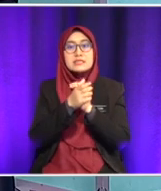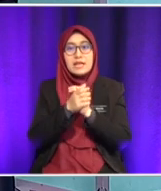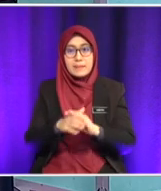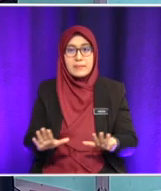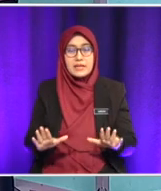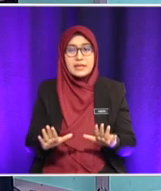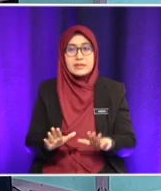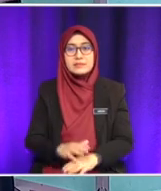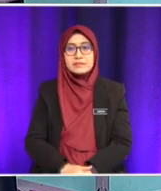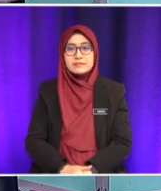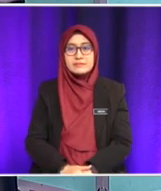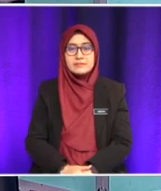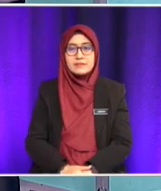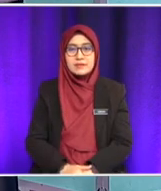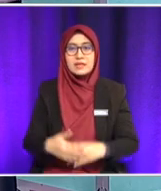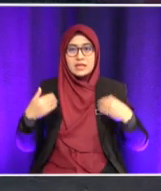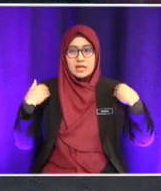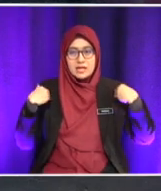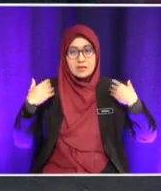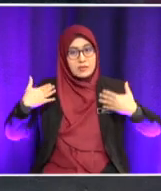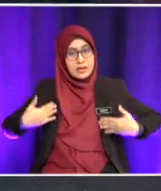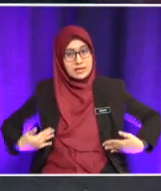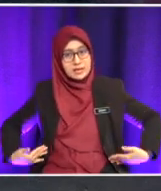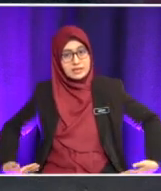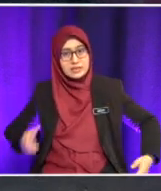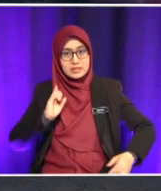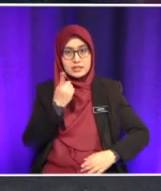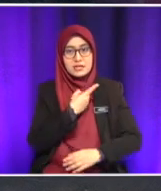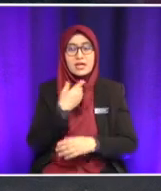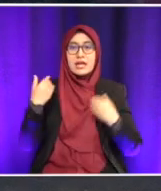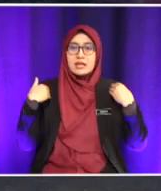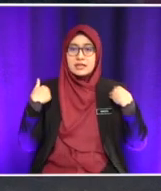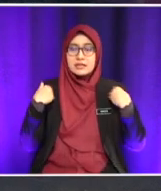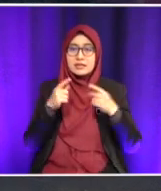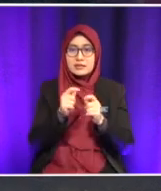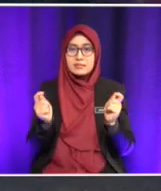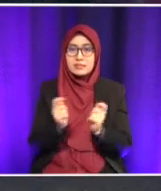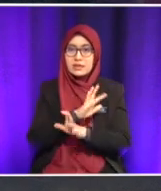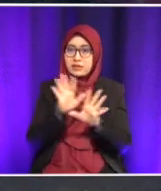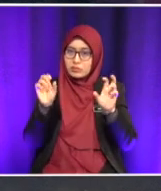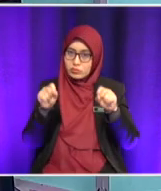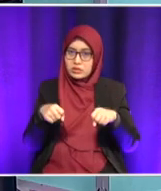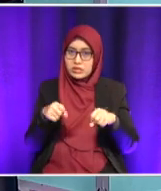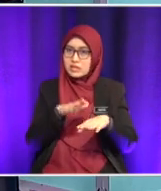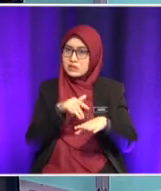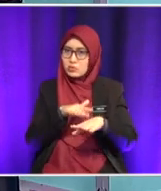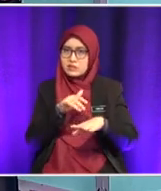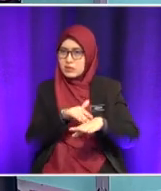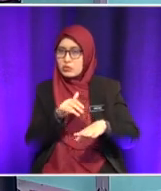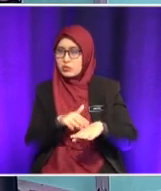tempat-tempat yang tidak sepatunya untuk disentuh dia dan keempat gangguan